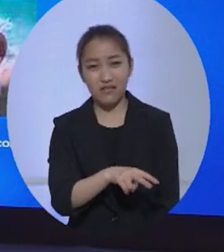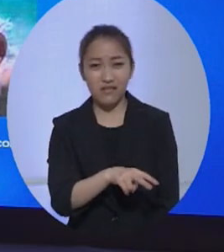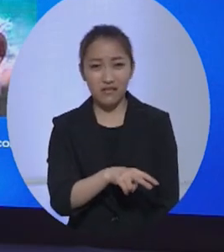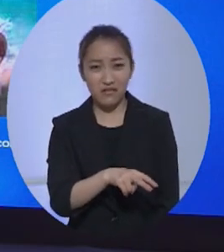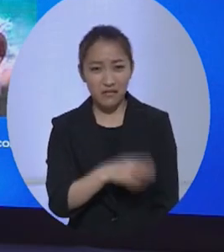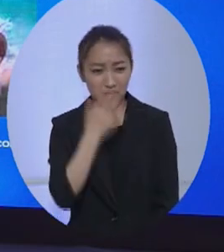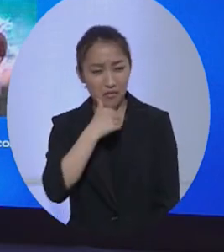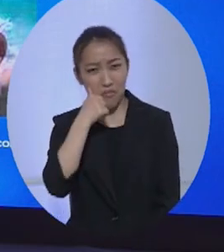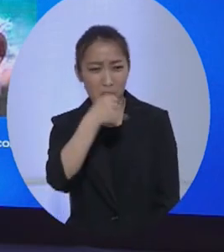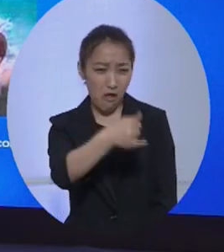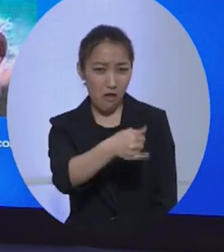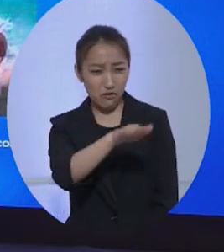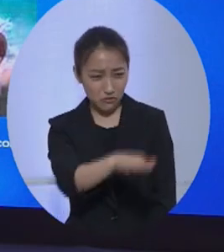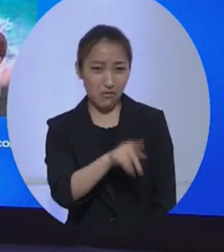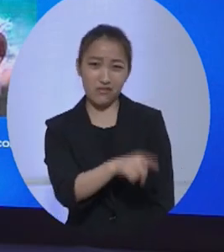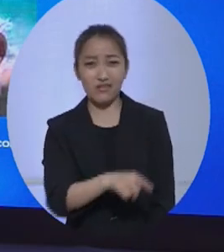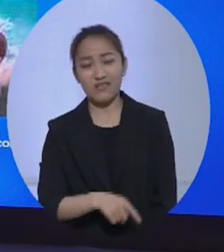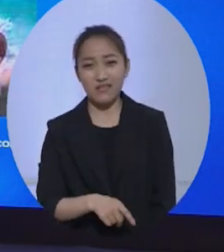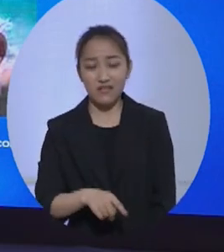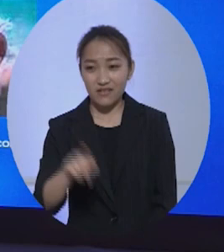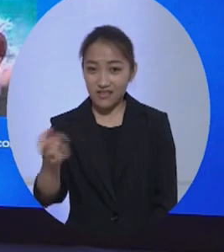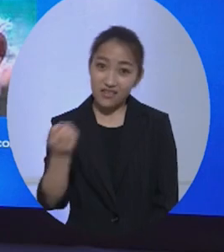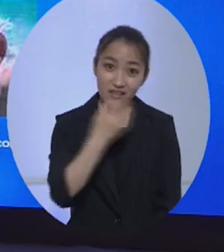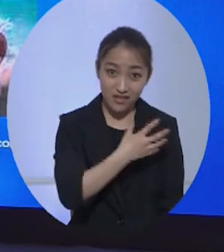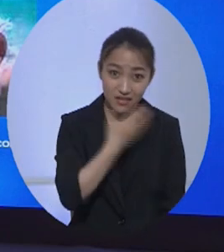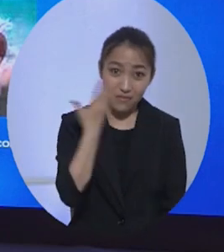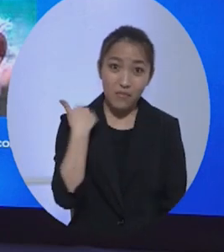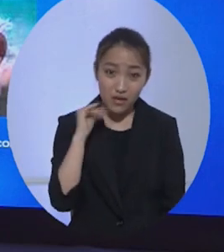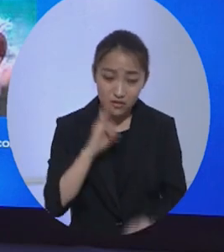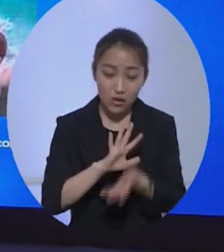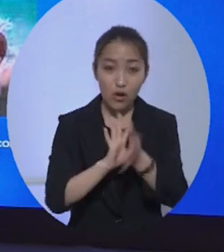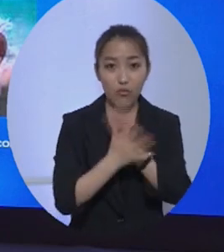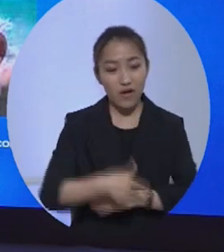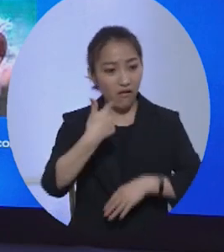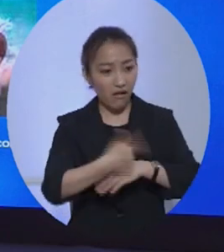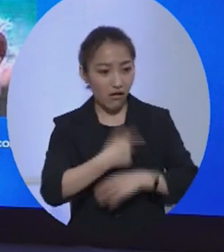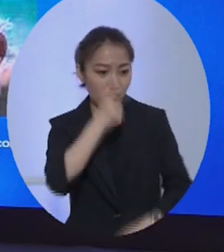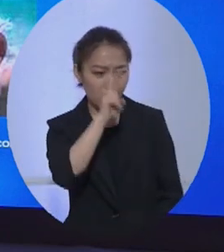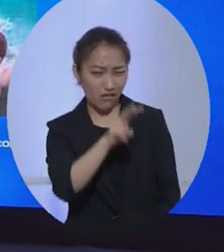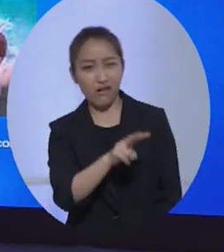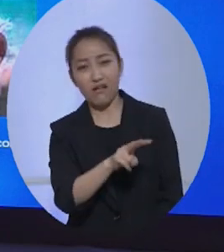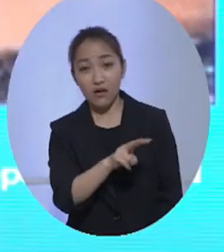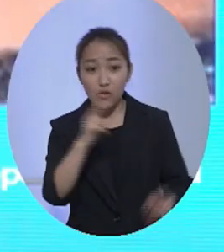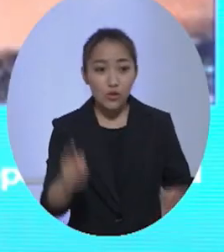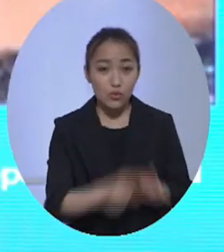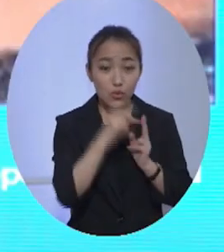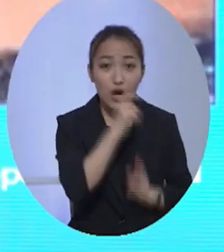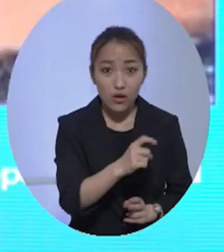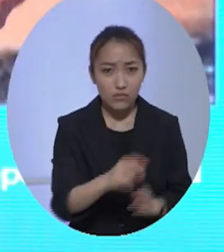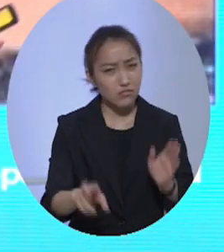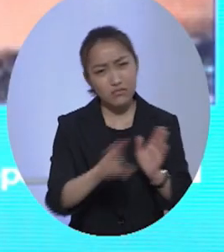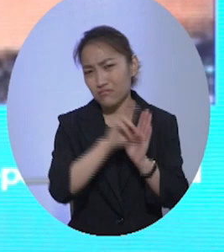хайжуул жижигхэн жоохон тийм л байсан юм байна л та. Тэгвэл хүний гаднаас нь дүгнж болдгүй юм байна. Хүний гаднаас нь